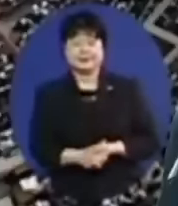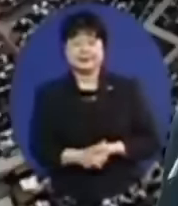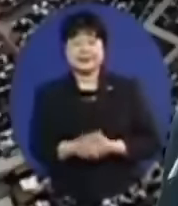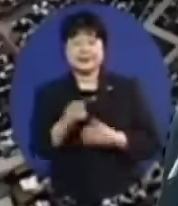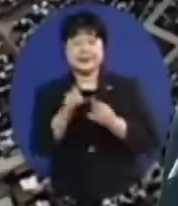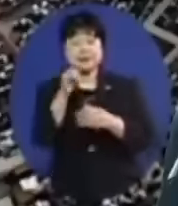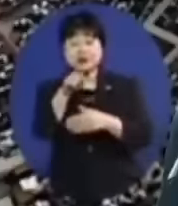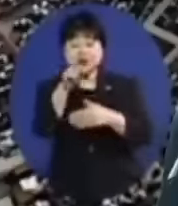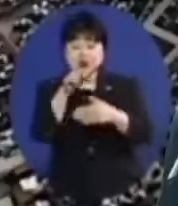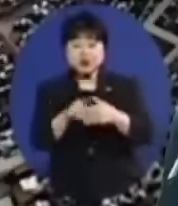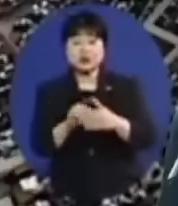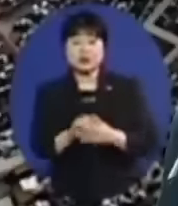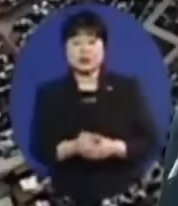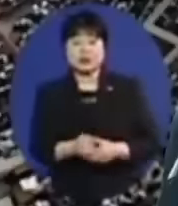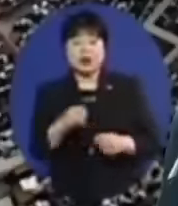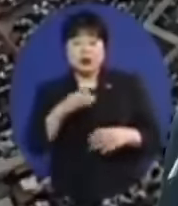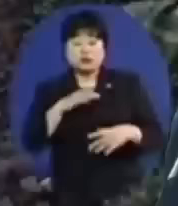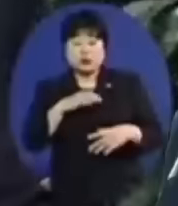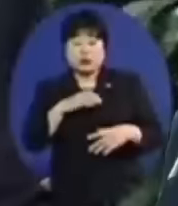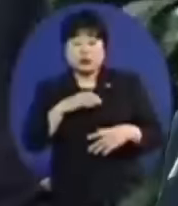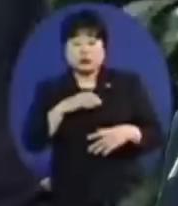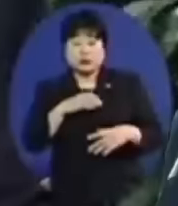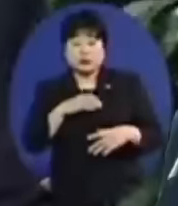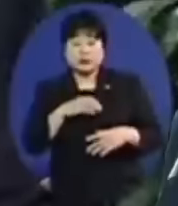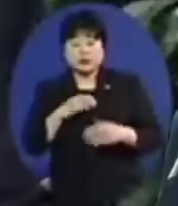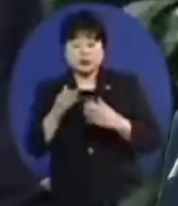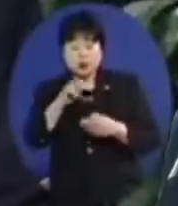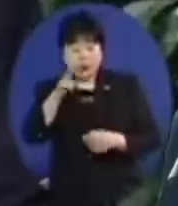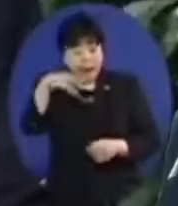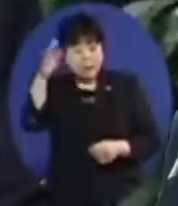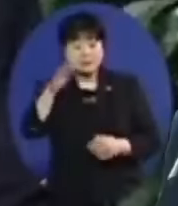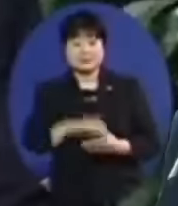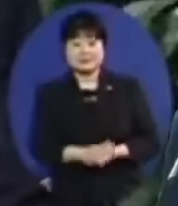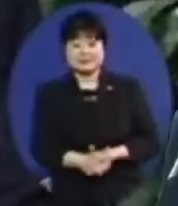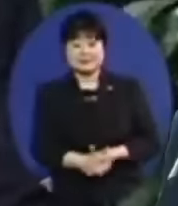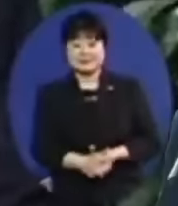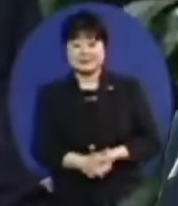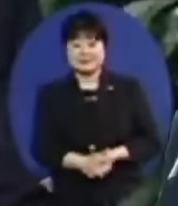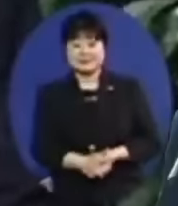사람들 중에 겁이 나서 떨리는 사람은 다 집으로 돌아가라.